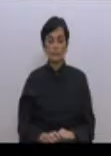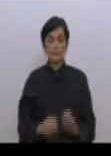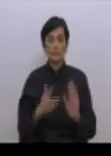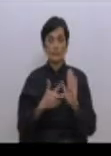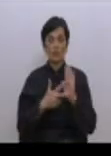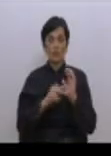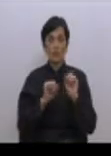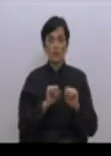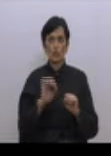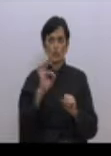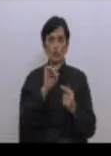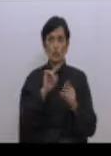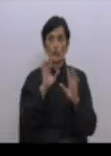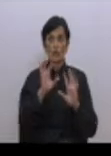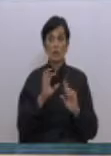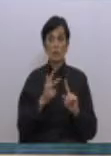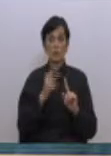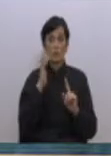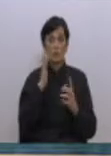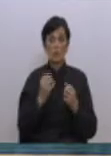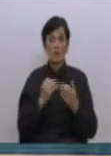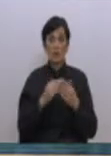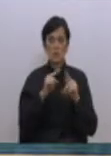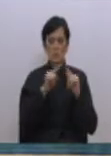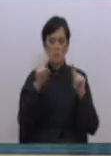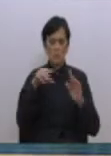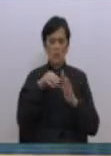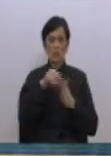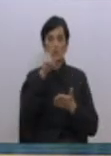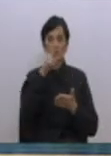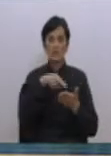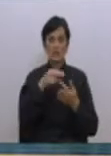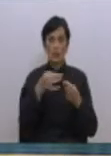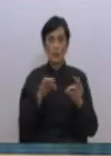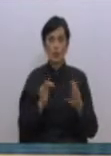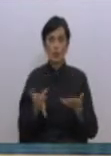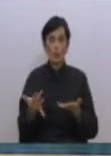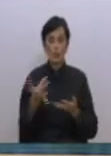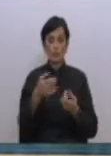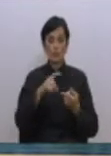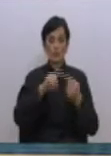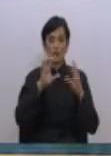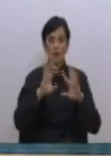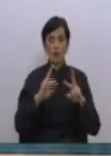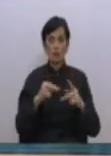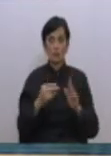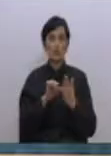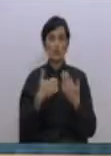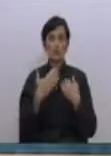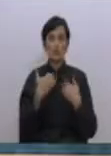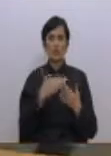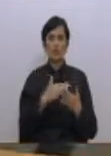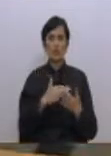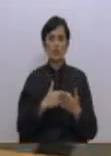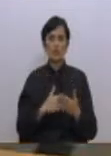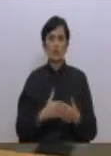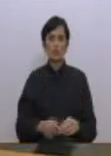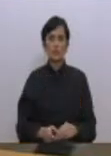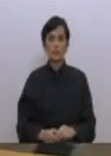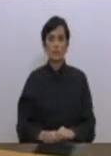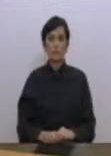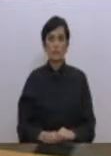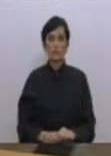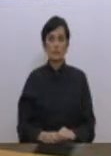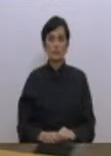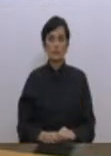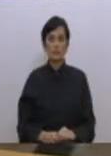Odhodcim Mohre, nu uitați să ne canonii mei sunt măsurat mirebuli. Am o pachetă, sa licenței de biserică, ne bartuie biserica, ca nu-i suleva, mi se mai tot ce ar tot kenchiscos regim.